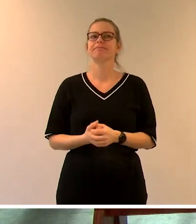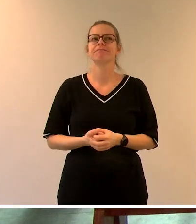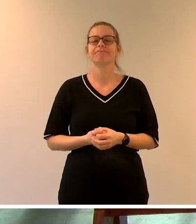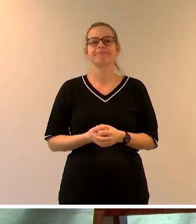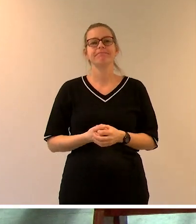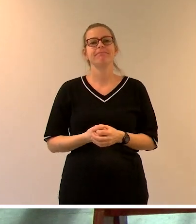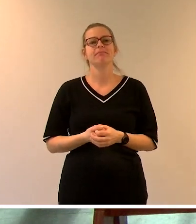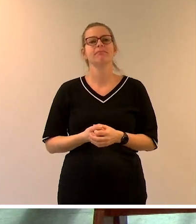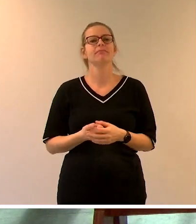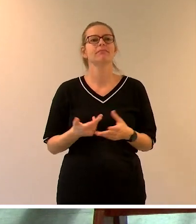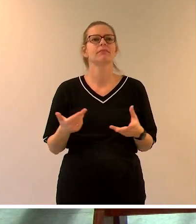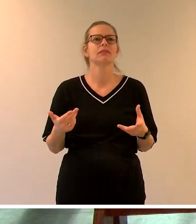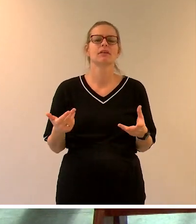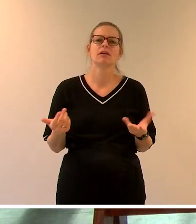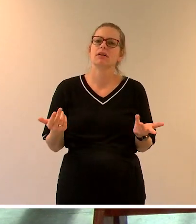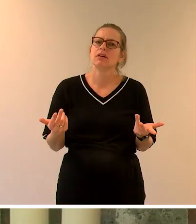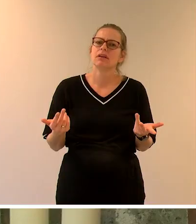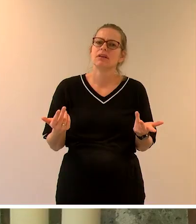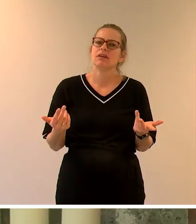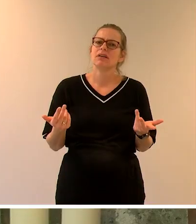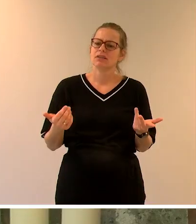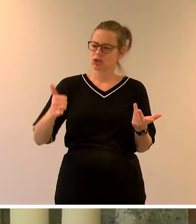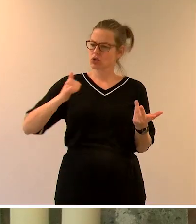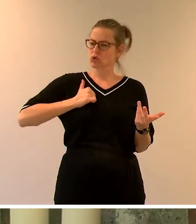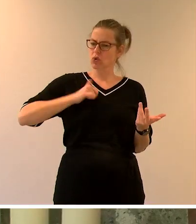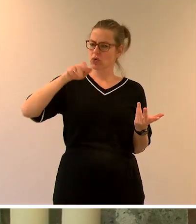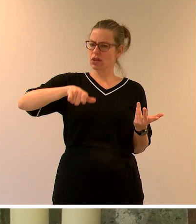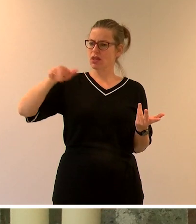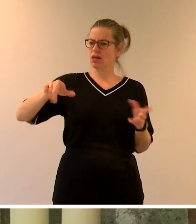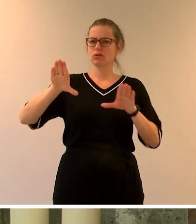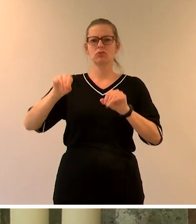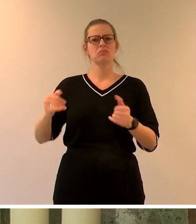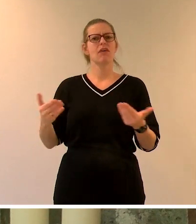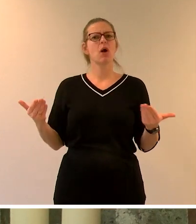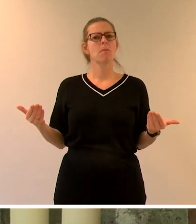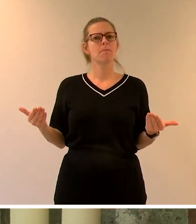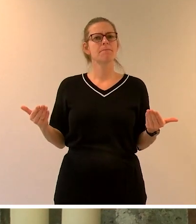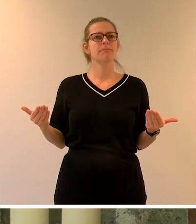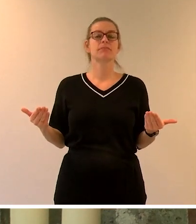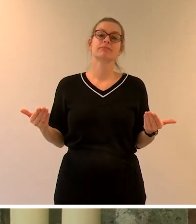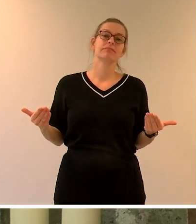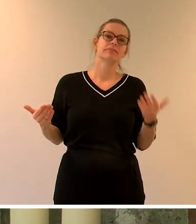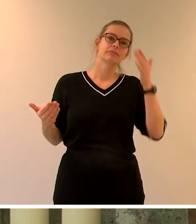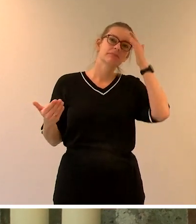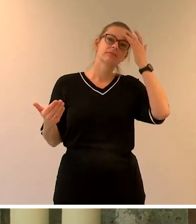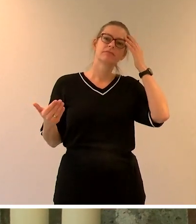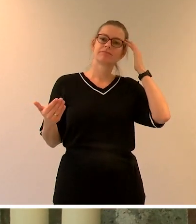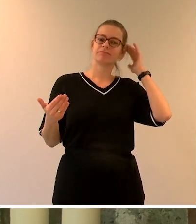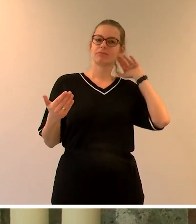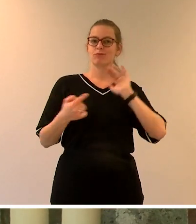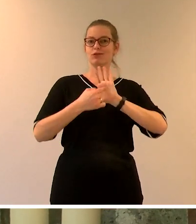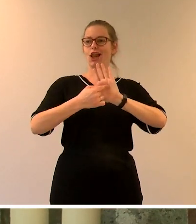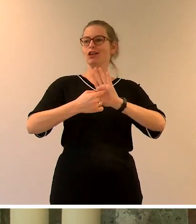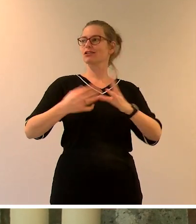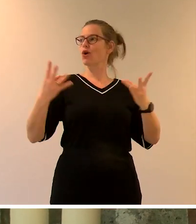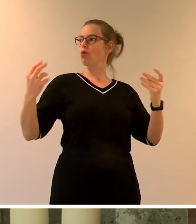En dan denk je, waarom doen die soldaten dat? Nou ja, dat doen ze natuurlijk om te laten zien